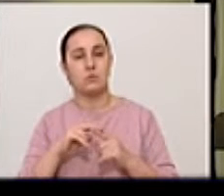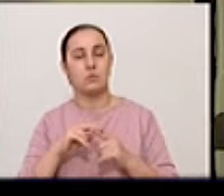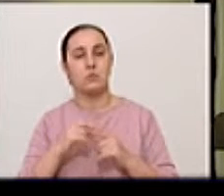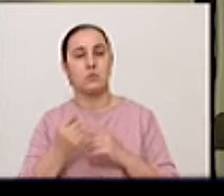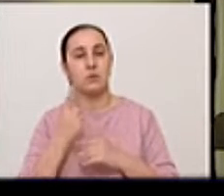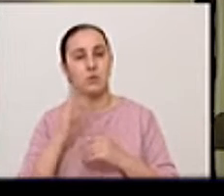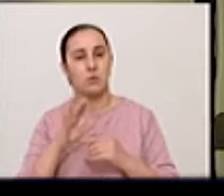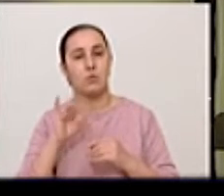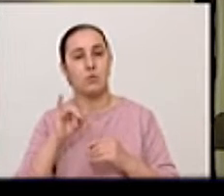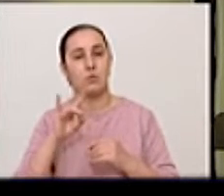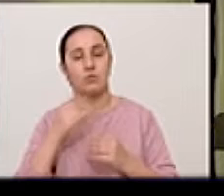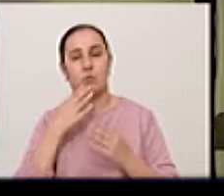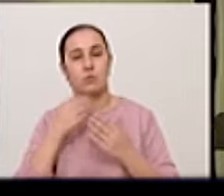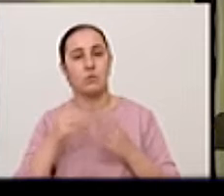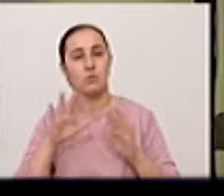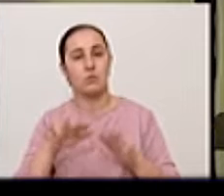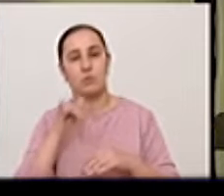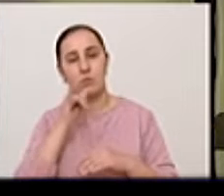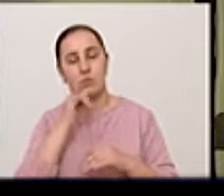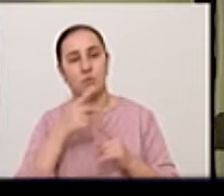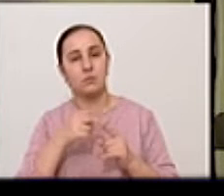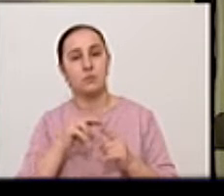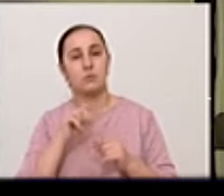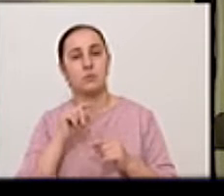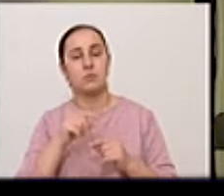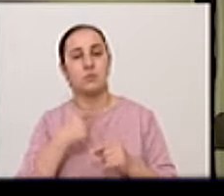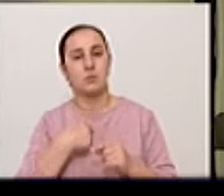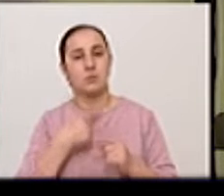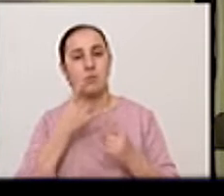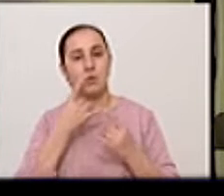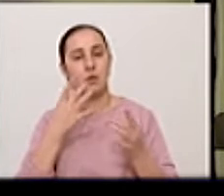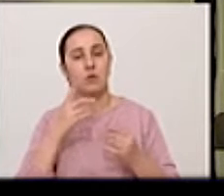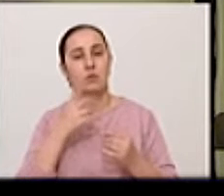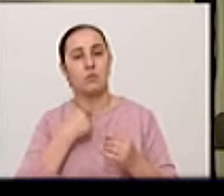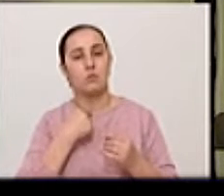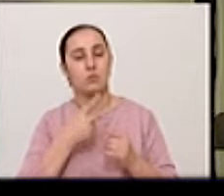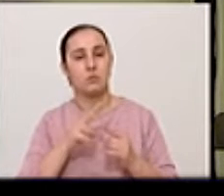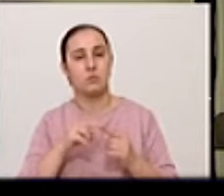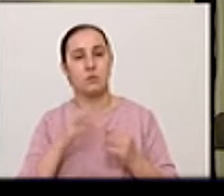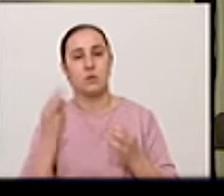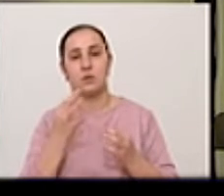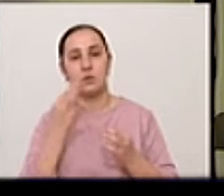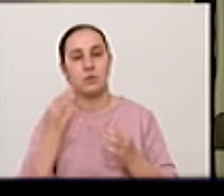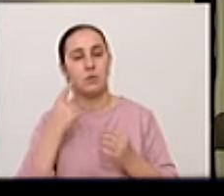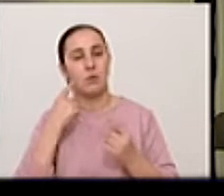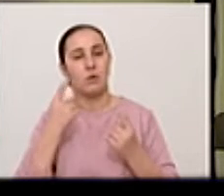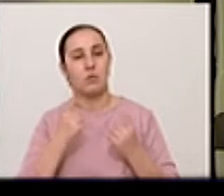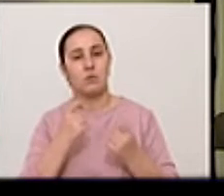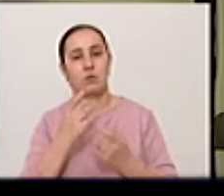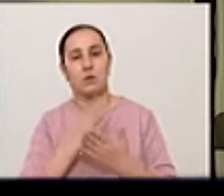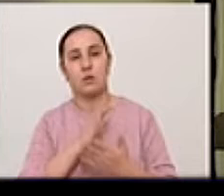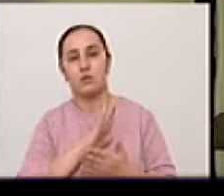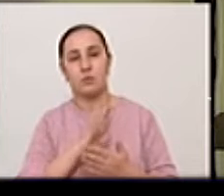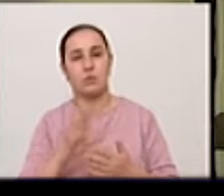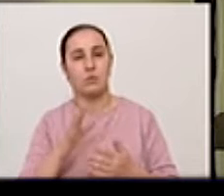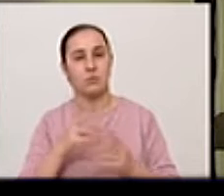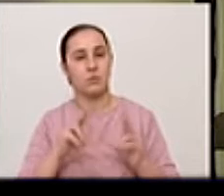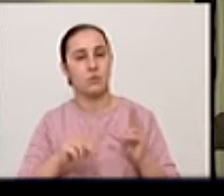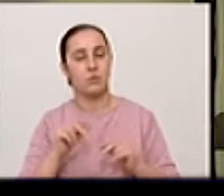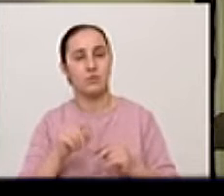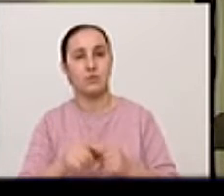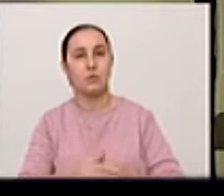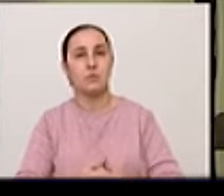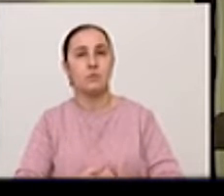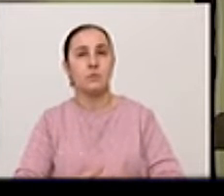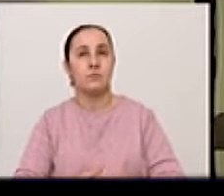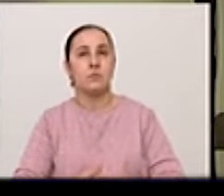keladi. Urg'uni o'z o'rniga qo'ya olmas ekanmiz, biz madaniy nutq haqida hech qanday ma'lumotga ega bo'lmagan hisoblanamiz.